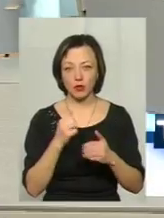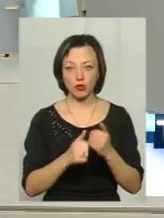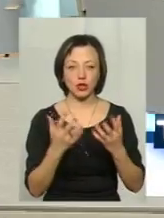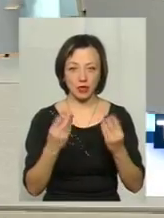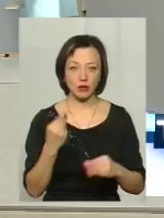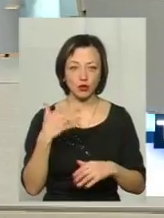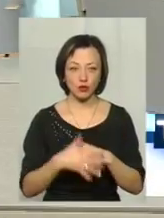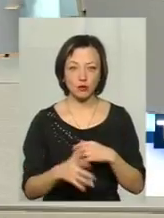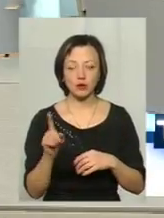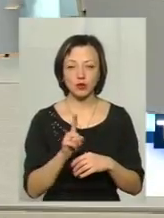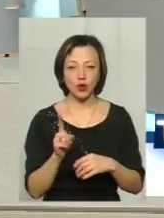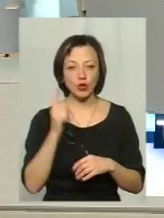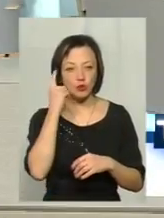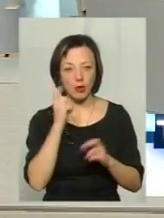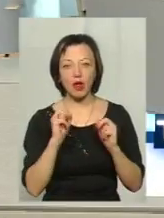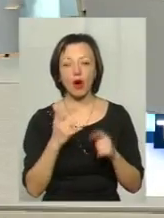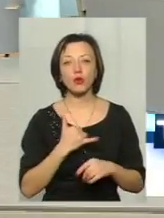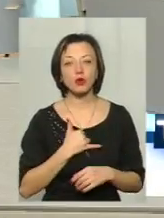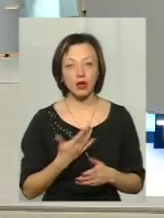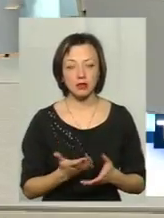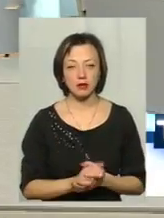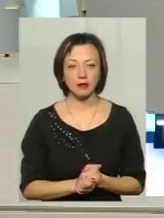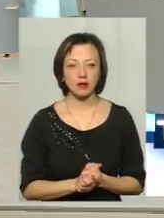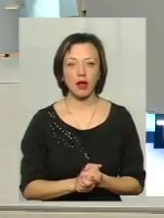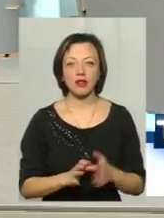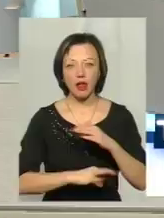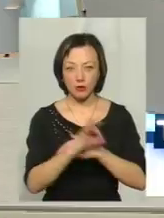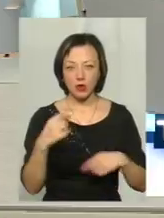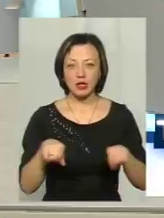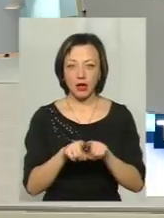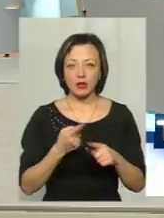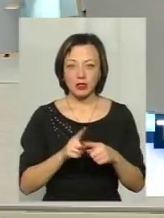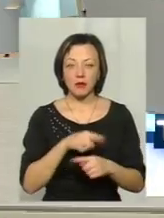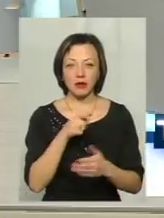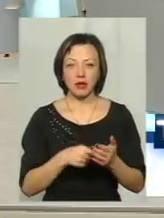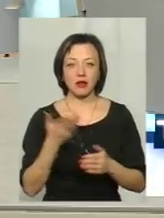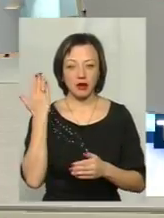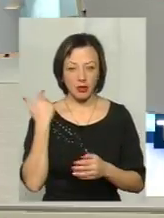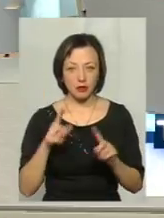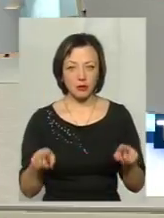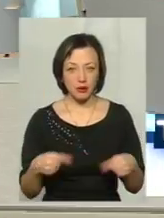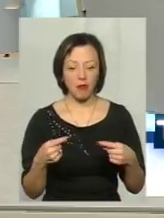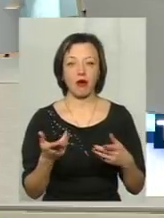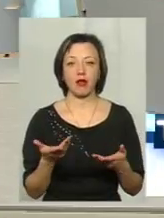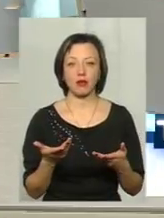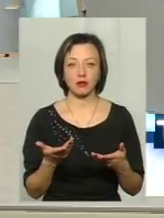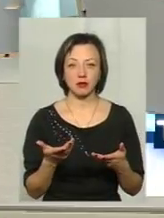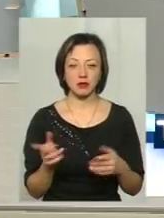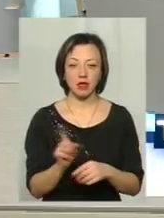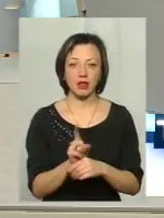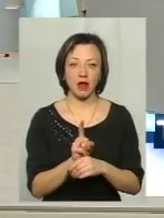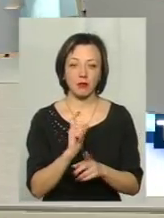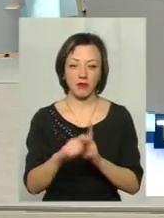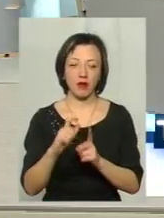нас, і розуміємо, да. Що... І кожен думає, як в нас. На Сході також це питання, напевно, піднімалося. Всі, ну, там,